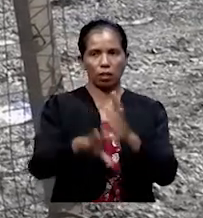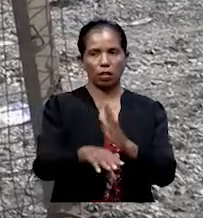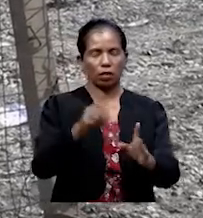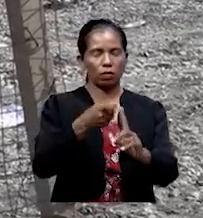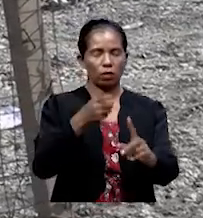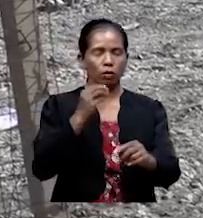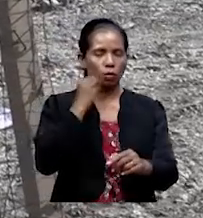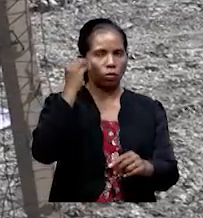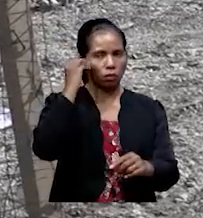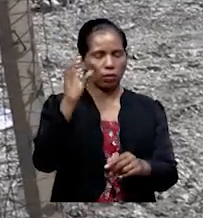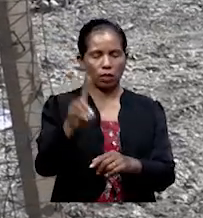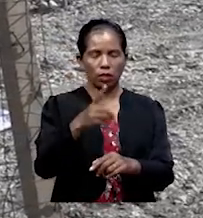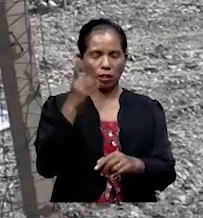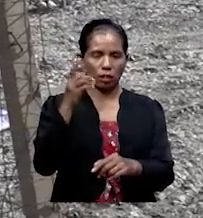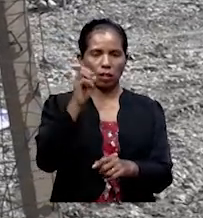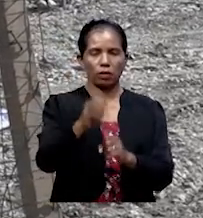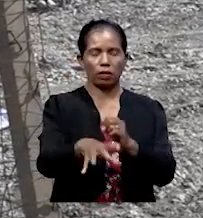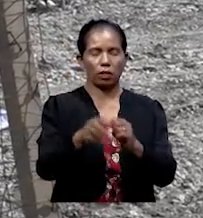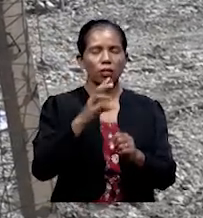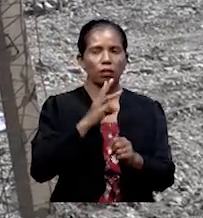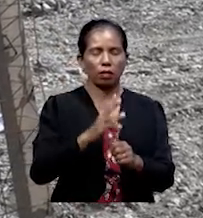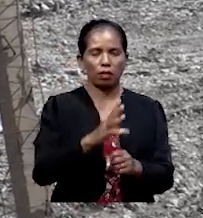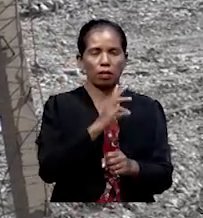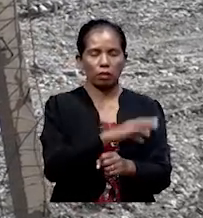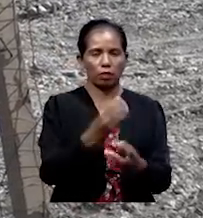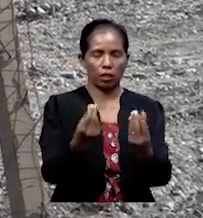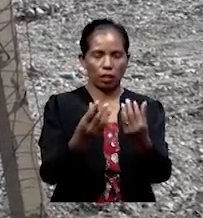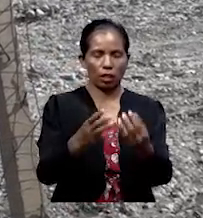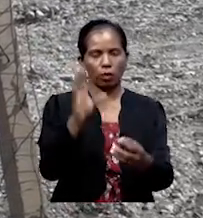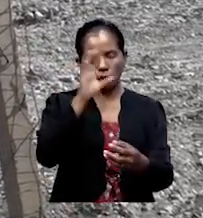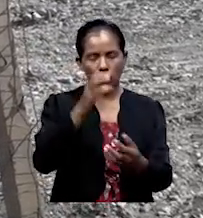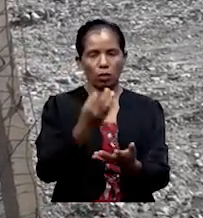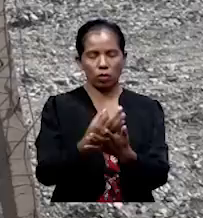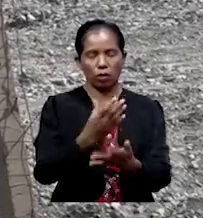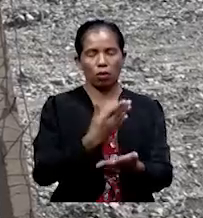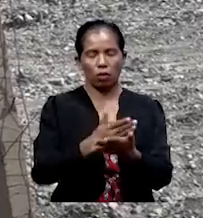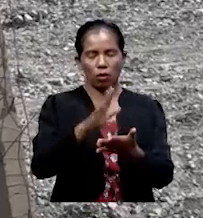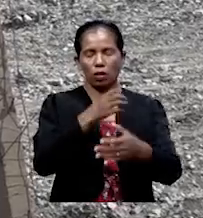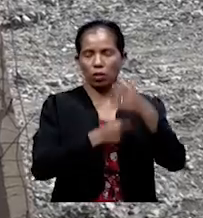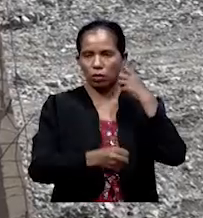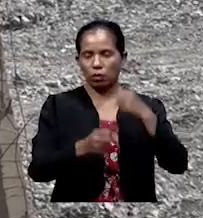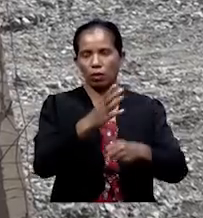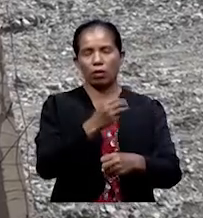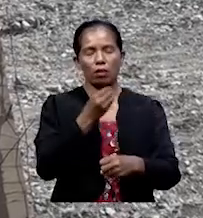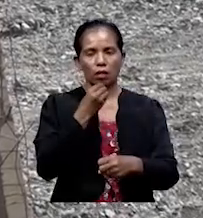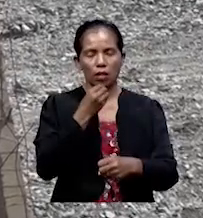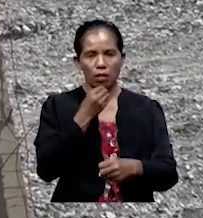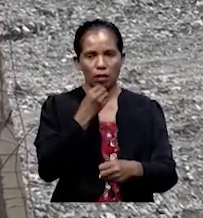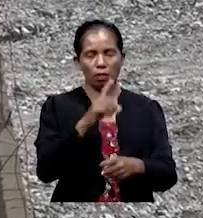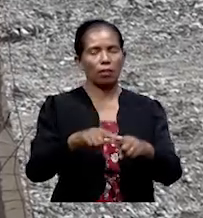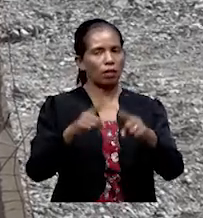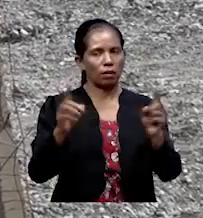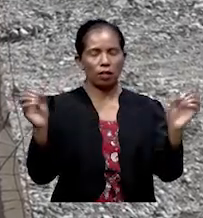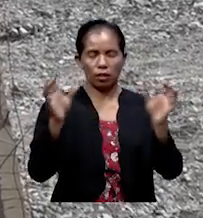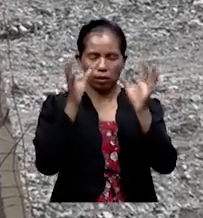madrugada, hori pinera rahenek atu buka neti kosang ituang, hori sosa susu beng, noi han ruma mai be, dala ruma